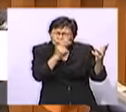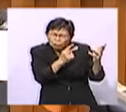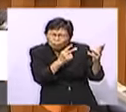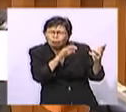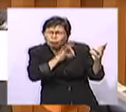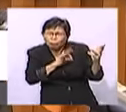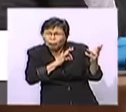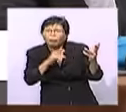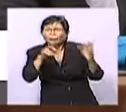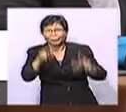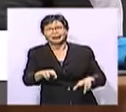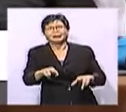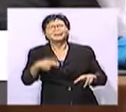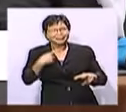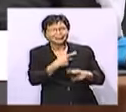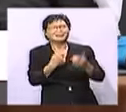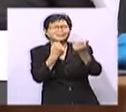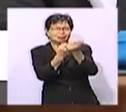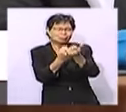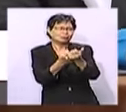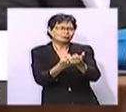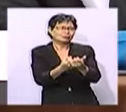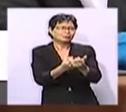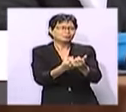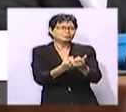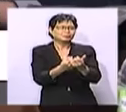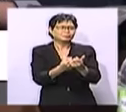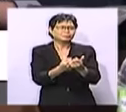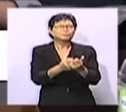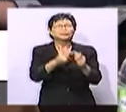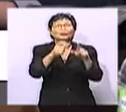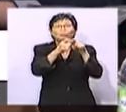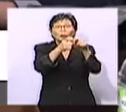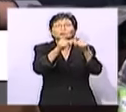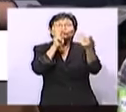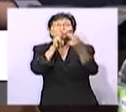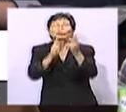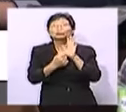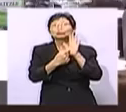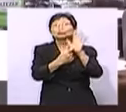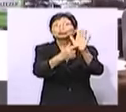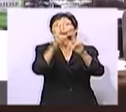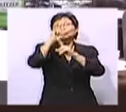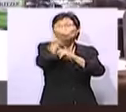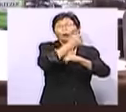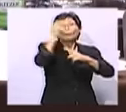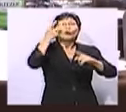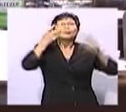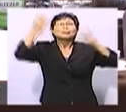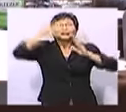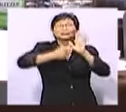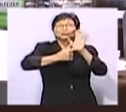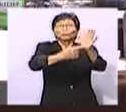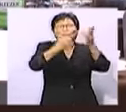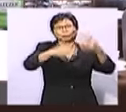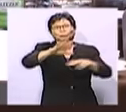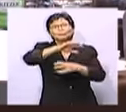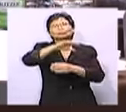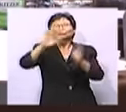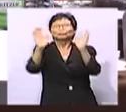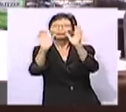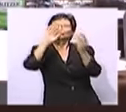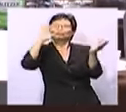we will support. Anjakan paradigma ungkapan yang sesuai bagi menggambarkan situasi politik negara yang sudah beralih